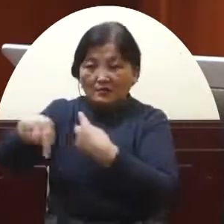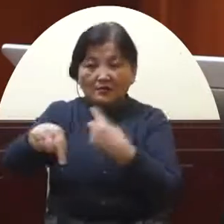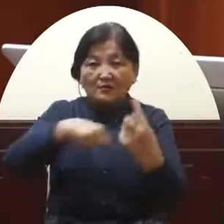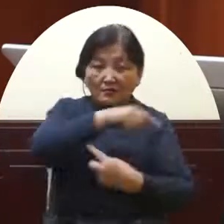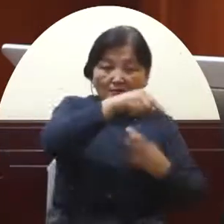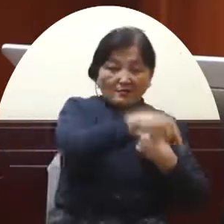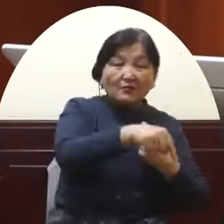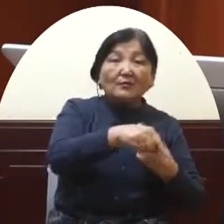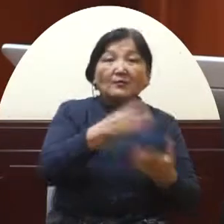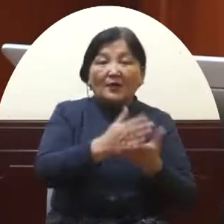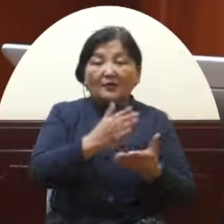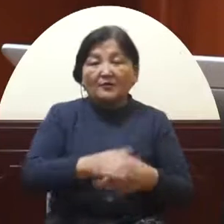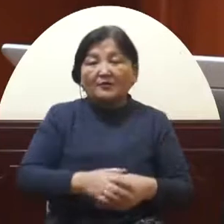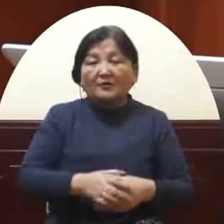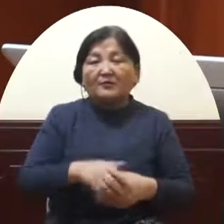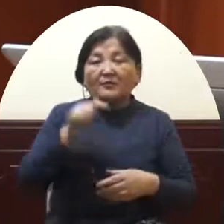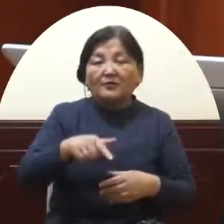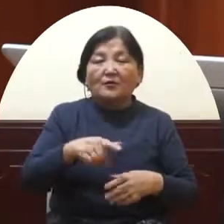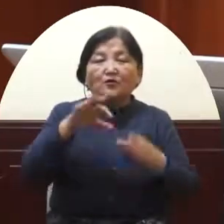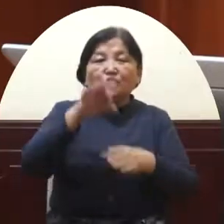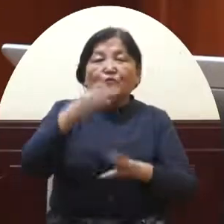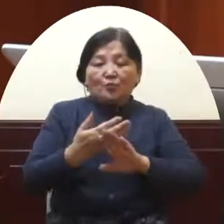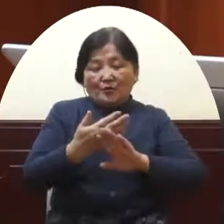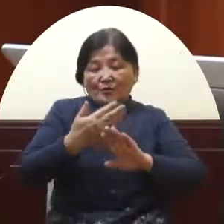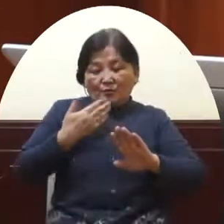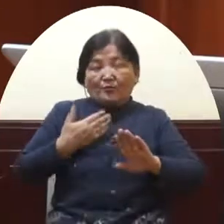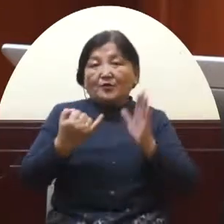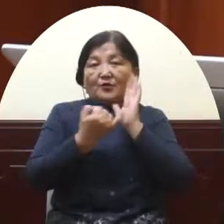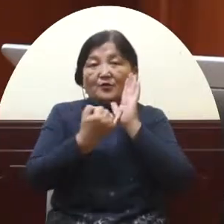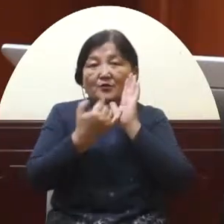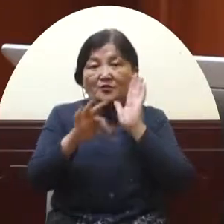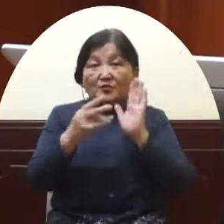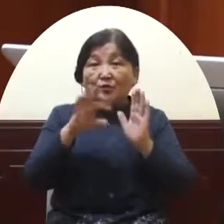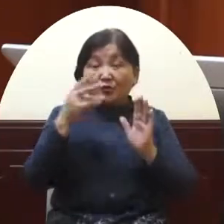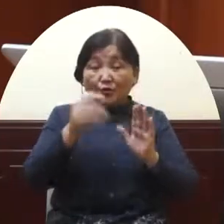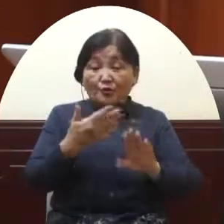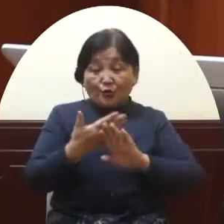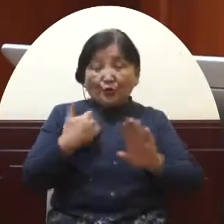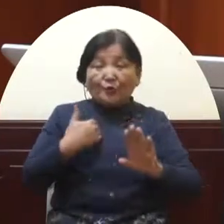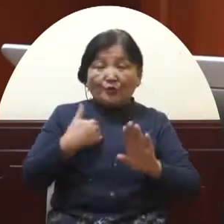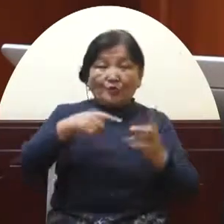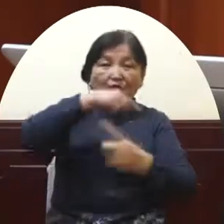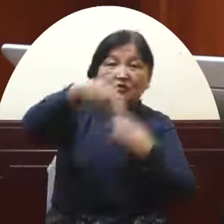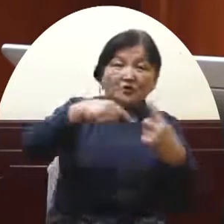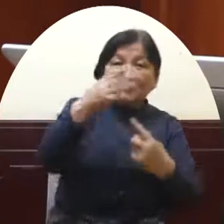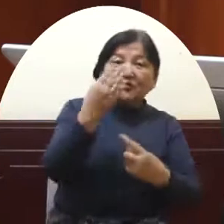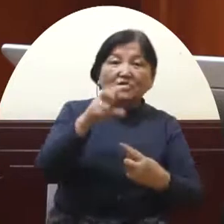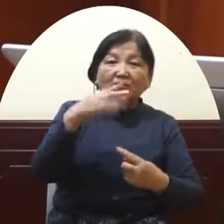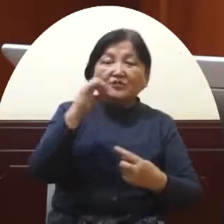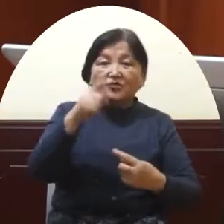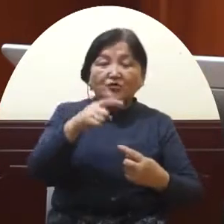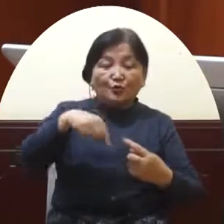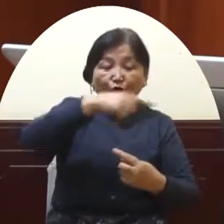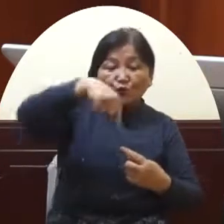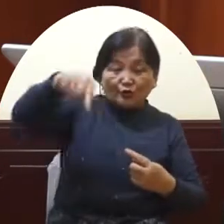Иргэний шилжилт хөдөлгөөнийг сонгууль болохоос 60 хоногийн өмнө зогсоодог. А сонгогчийн шилжилт хөдөлгөөнийг сонгууль